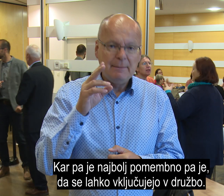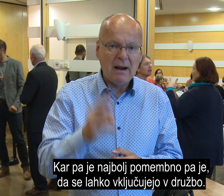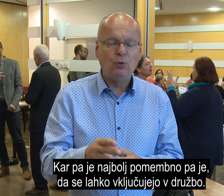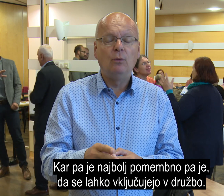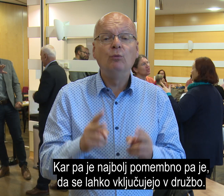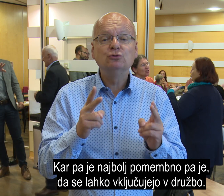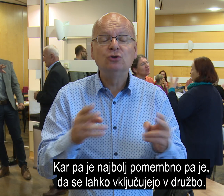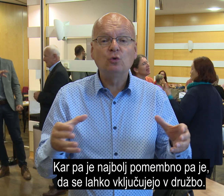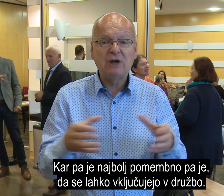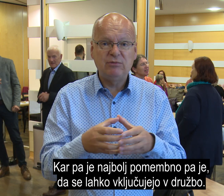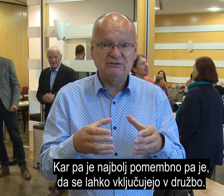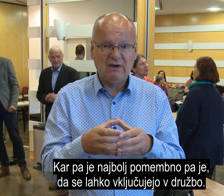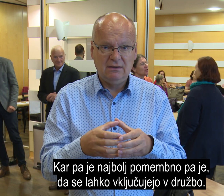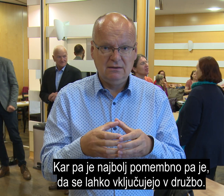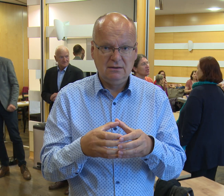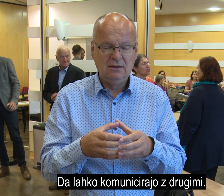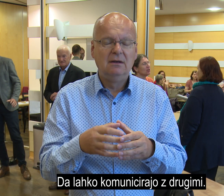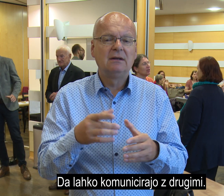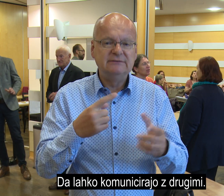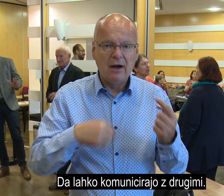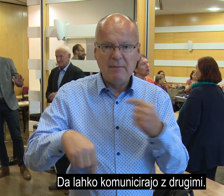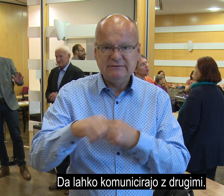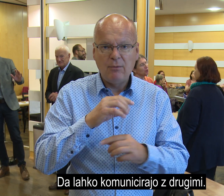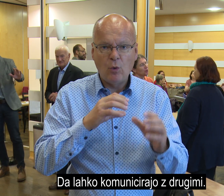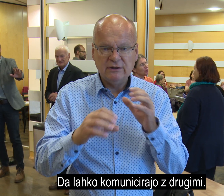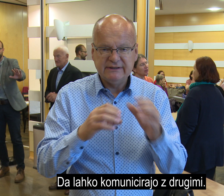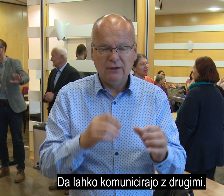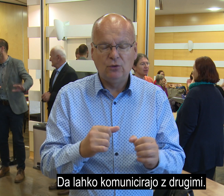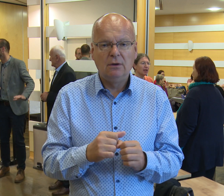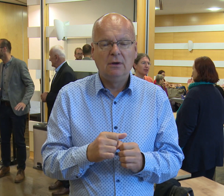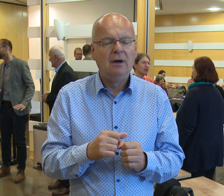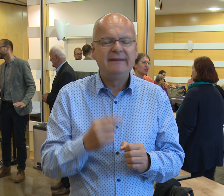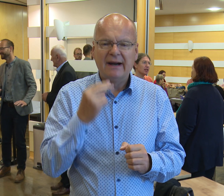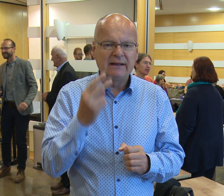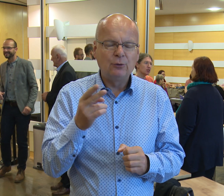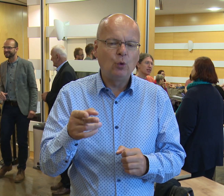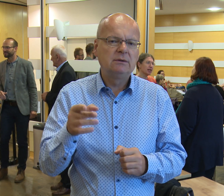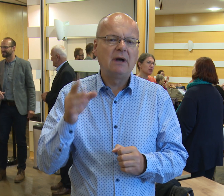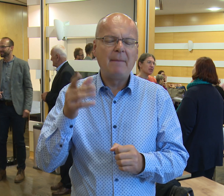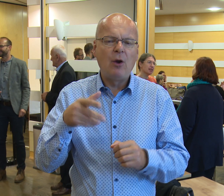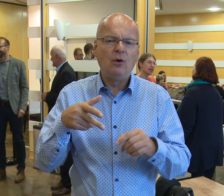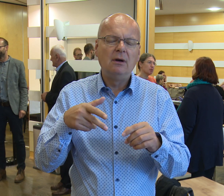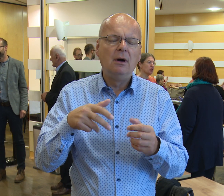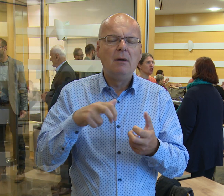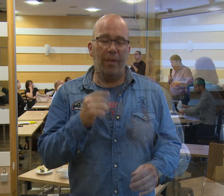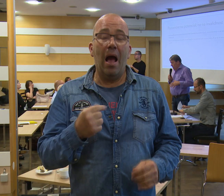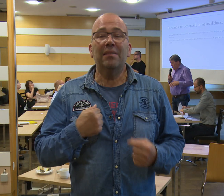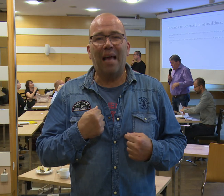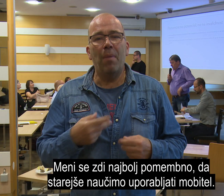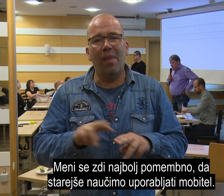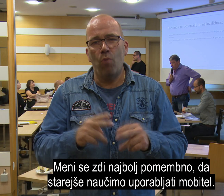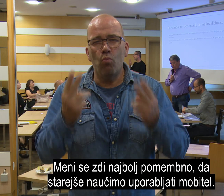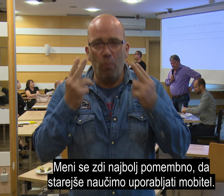najpomembnejše? Najpomembnejše je, da imajo možnost družabništva, da se med sabo družijo, komunicirajo, ne glede na to.